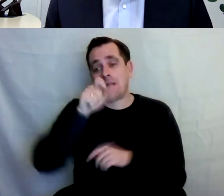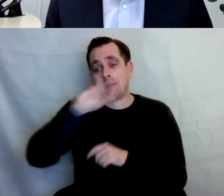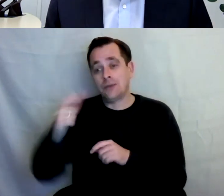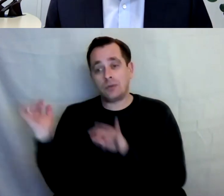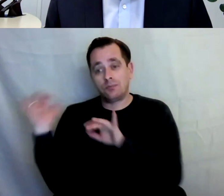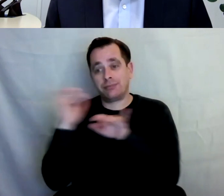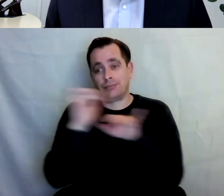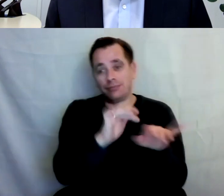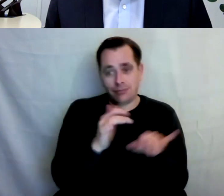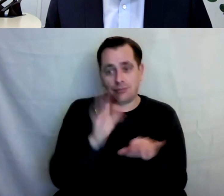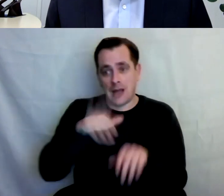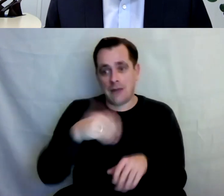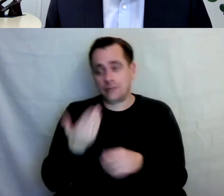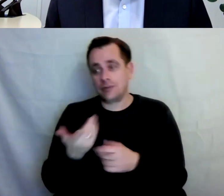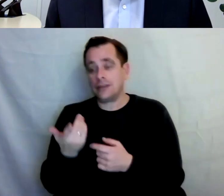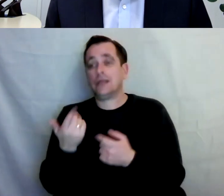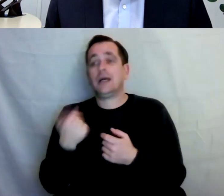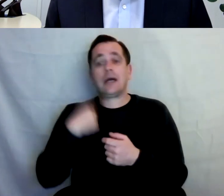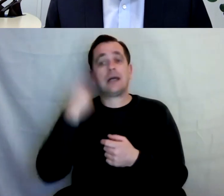denke, in einigen anderen Ländern ist das nicht der Fall.